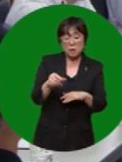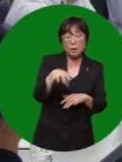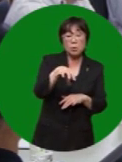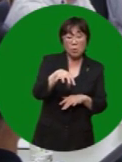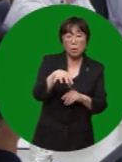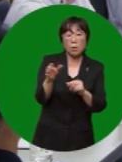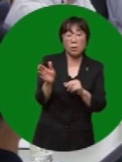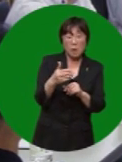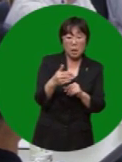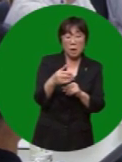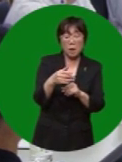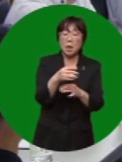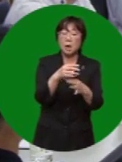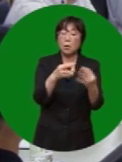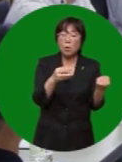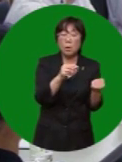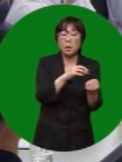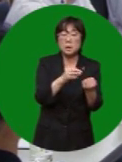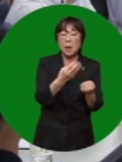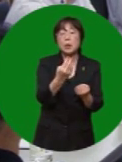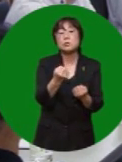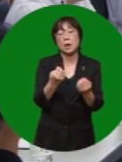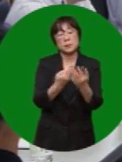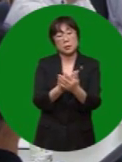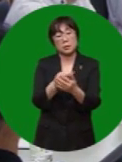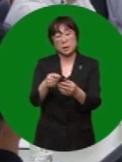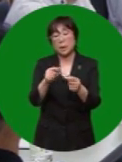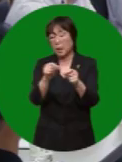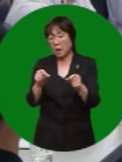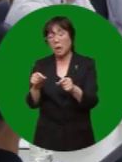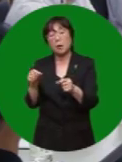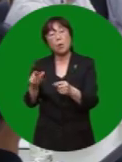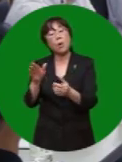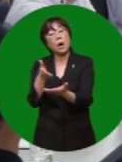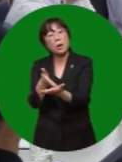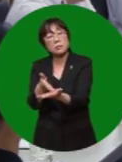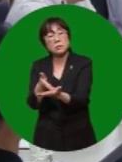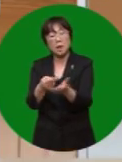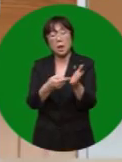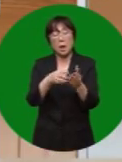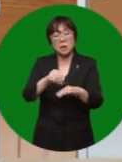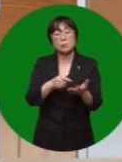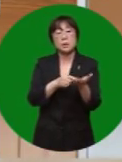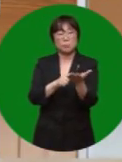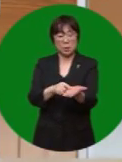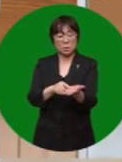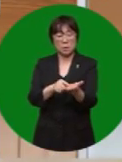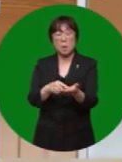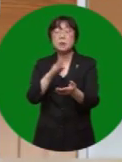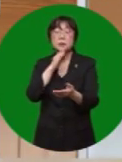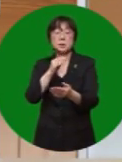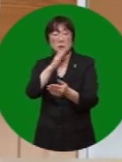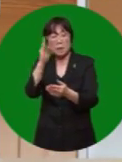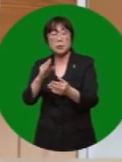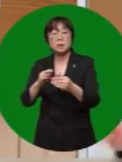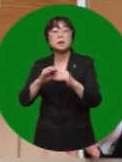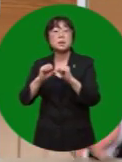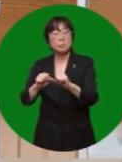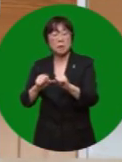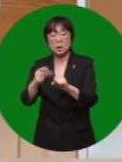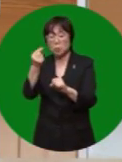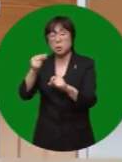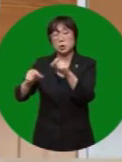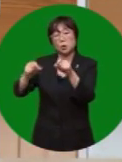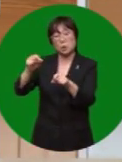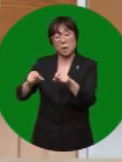にね、もしこのぐらいにしたらこうこうこうなって結果こういうのがありますよと、最初にこれを示してみると、で実際やってみたら少し微調整があ